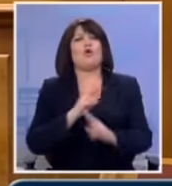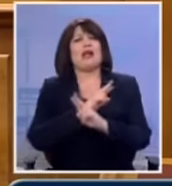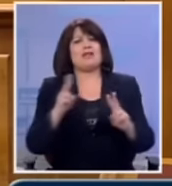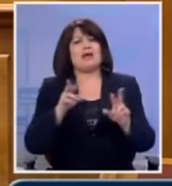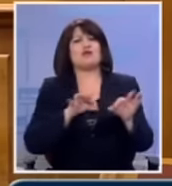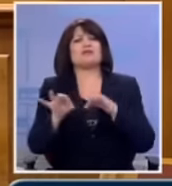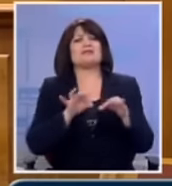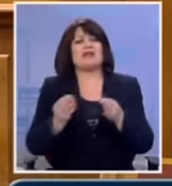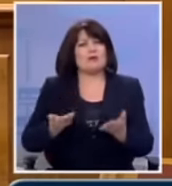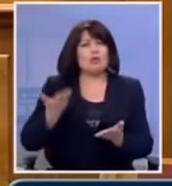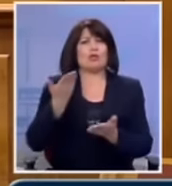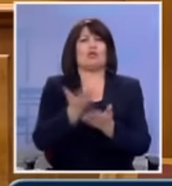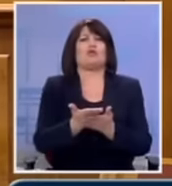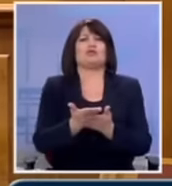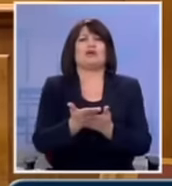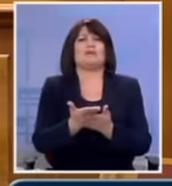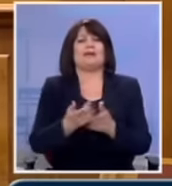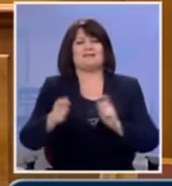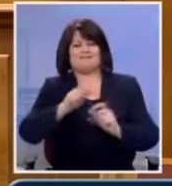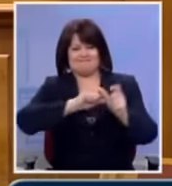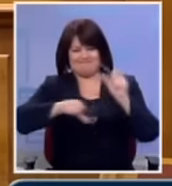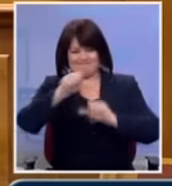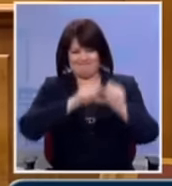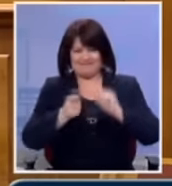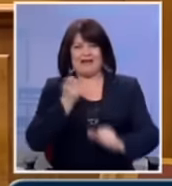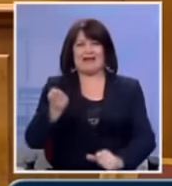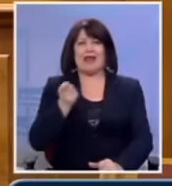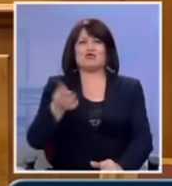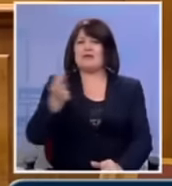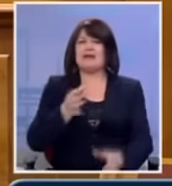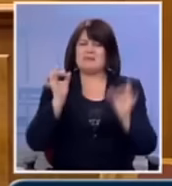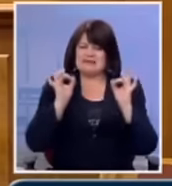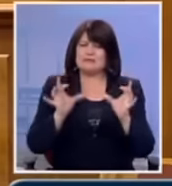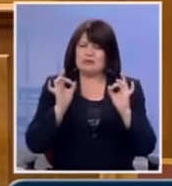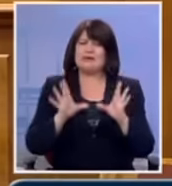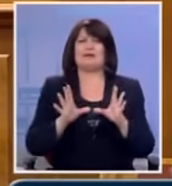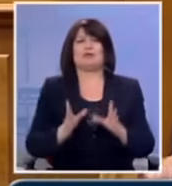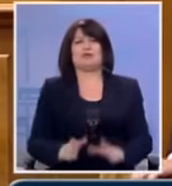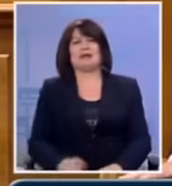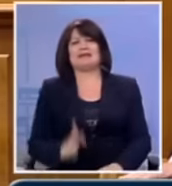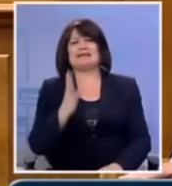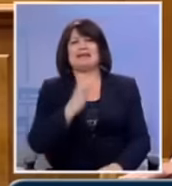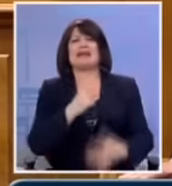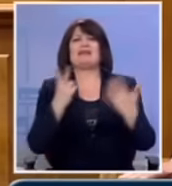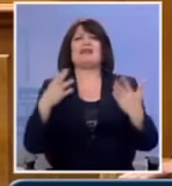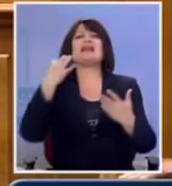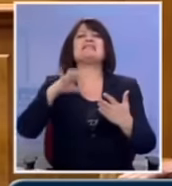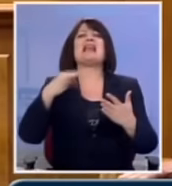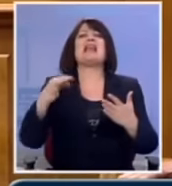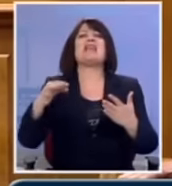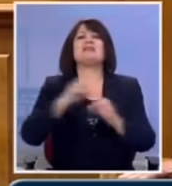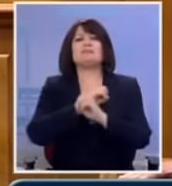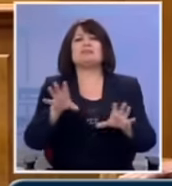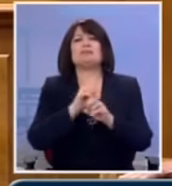σχέδιο που αφορά την αναδιάρθρωση του χρέους. Κανείς δεν αναφέρθηκε σε αυτό από τις 47 σελίδες που διέρευσαν.